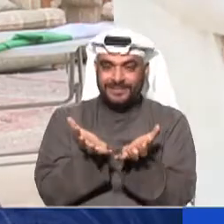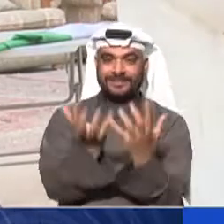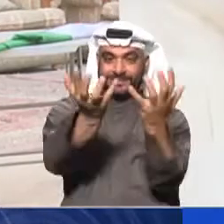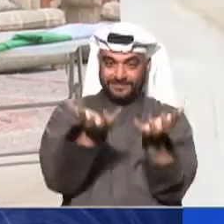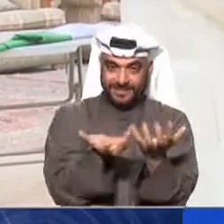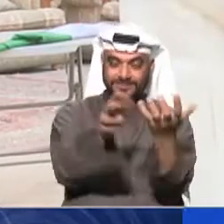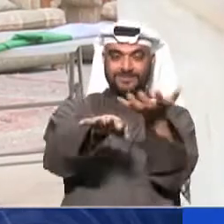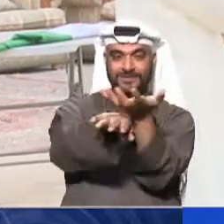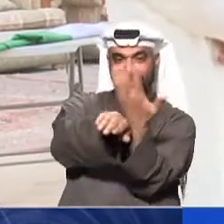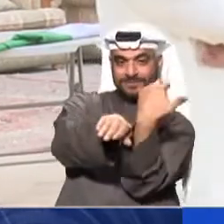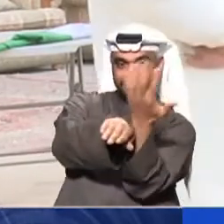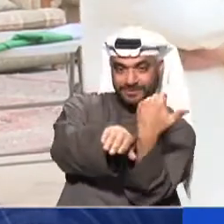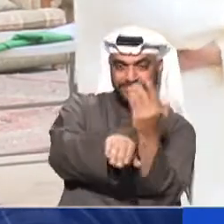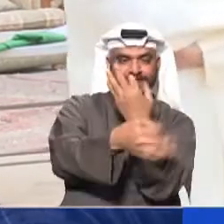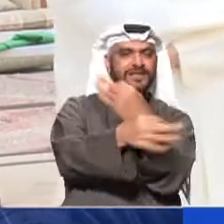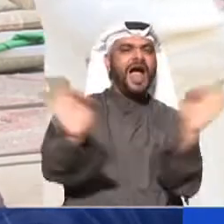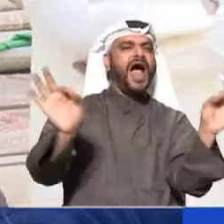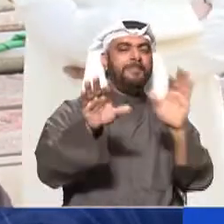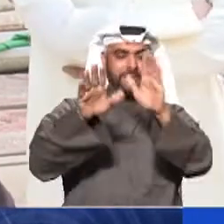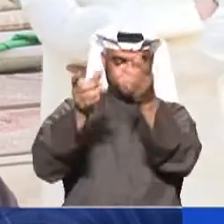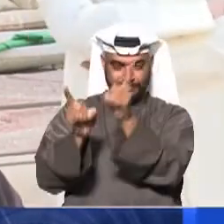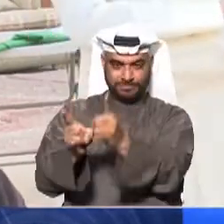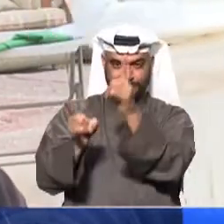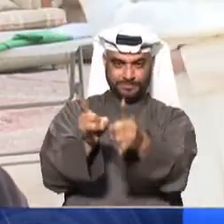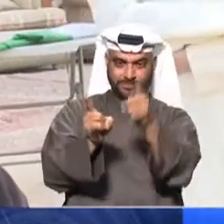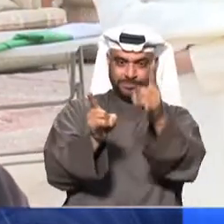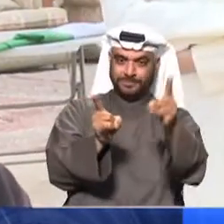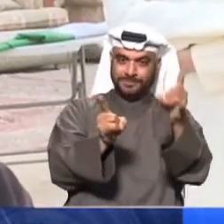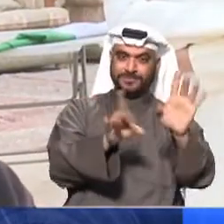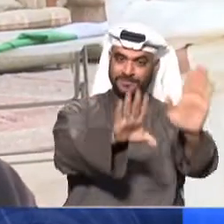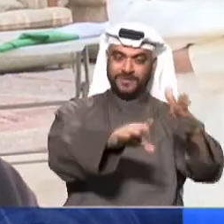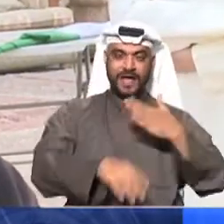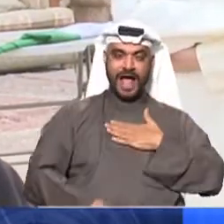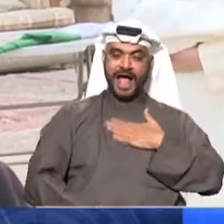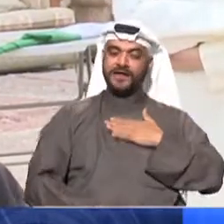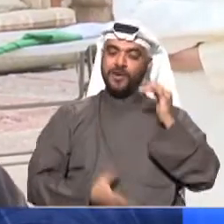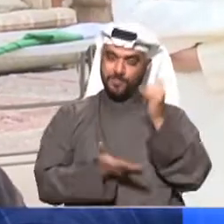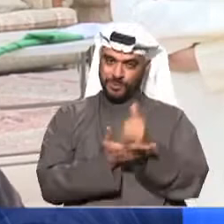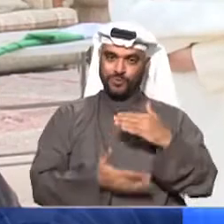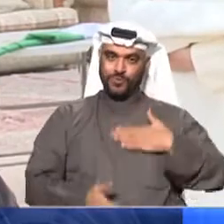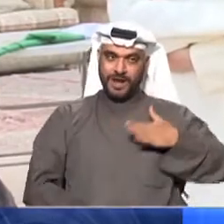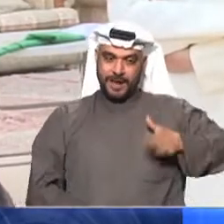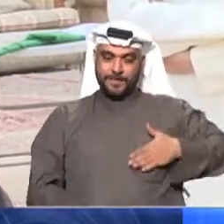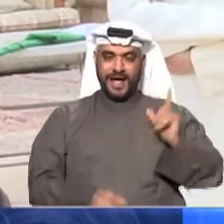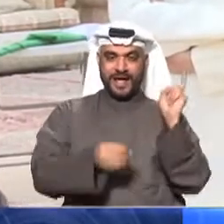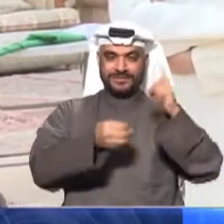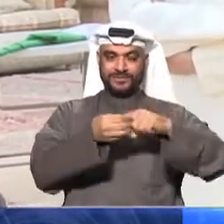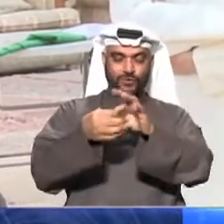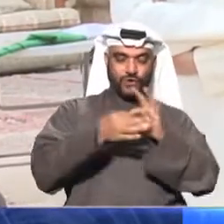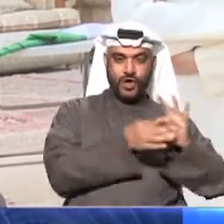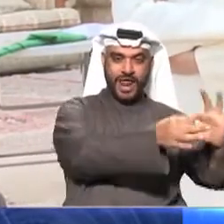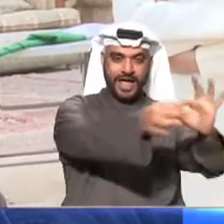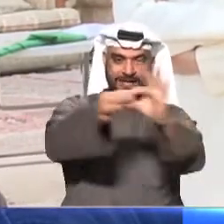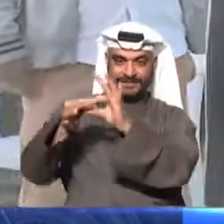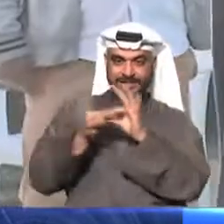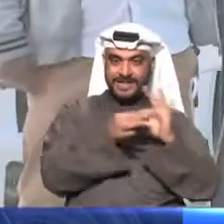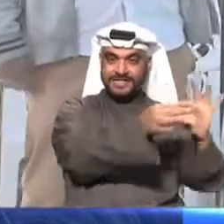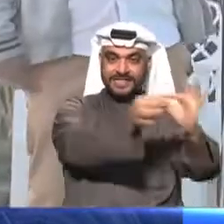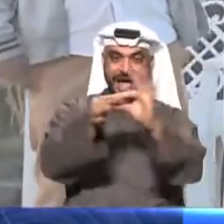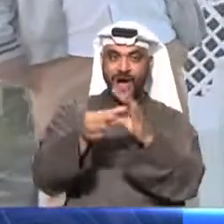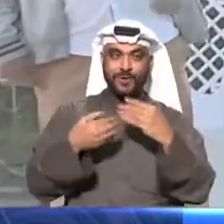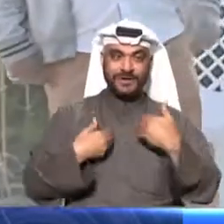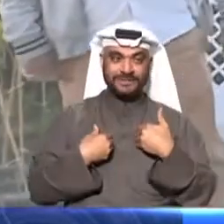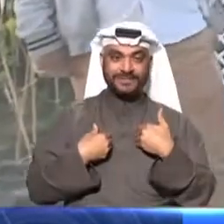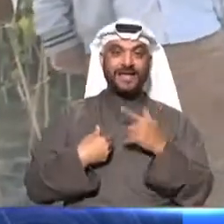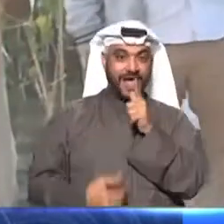ومدير عام الكويت أحمد المفوحي، أيضا البلدية دورها دور طبعا التعاون مع الجميع في هذا الشأن. إحنا نقول